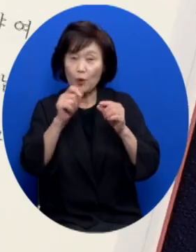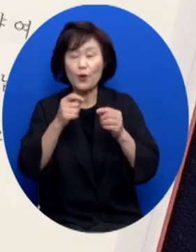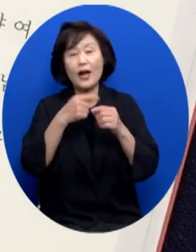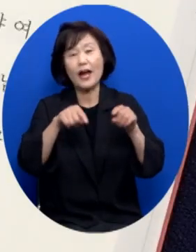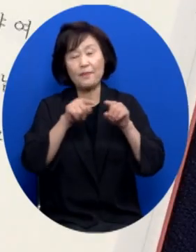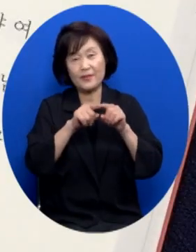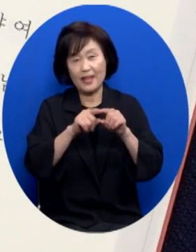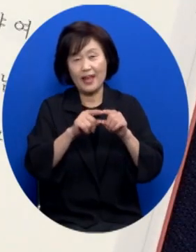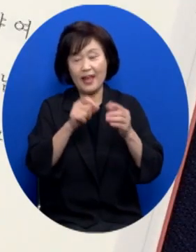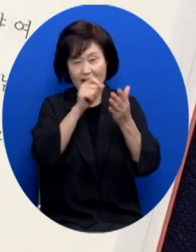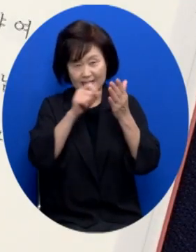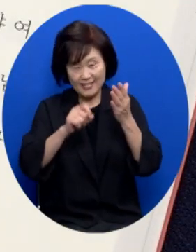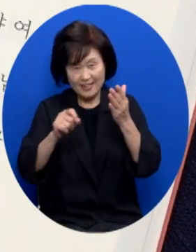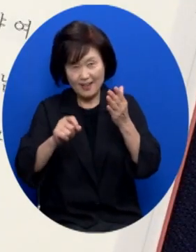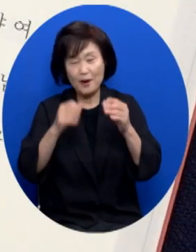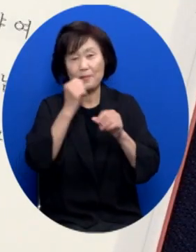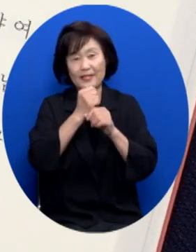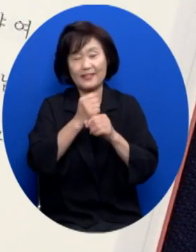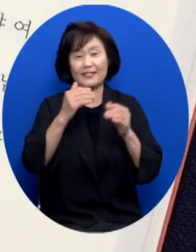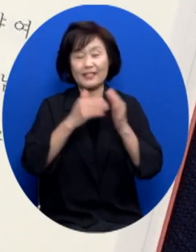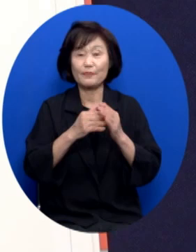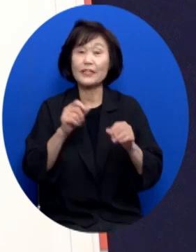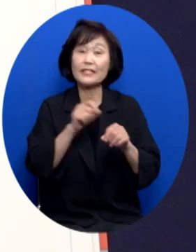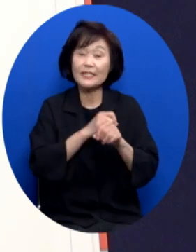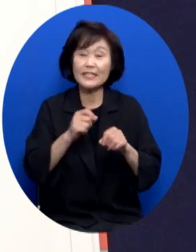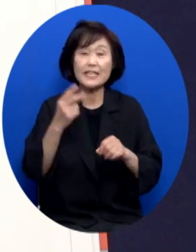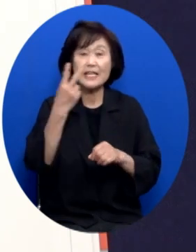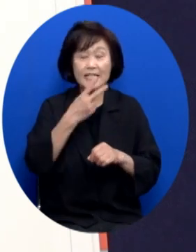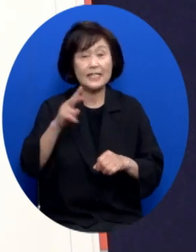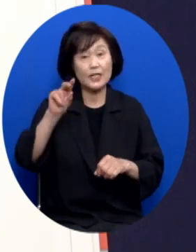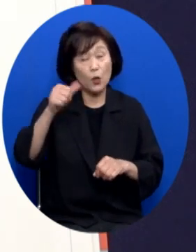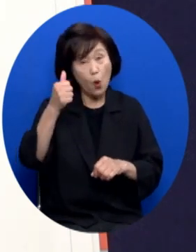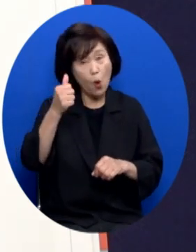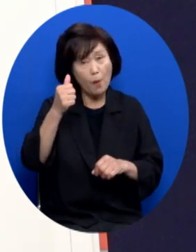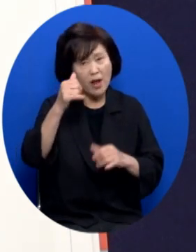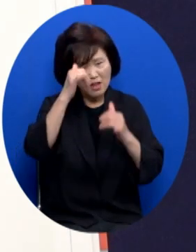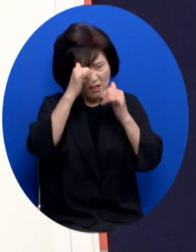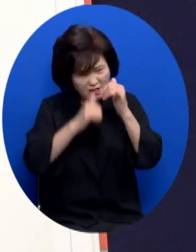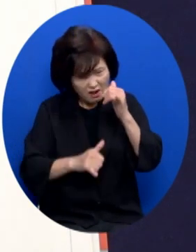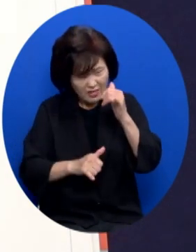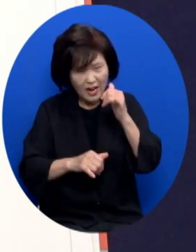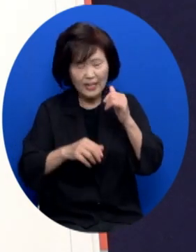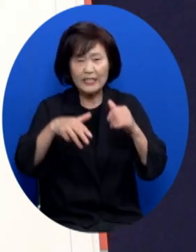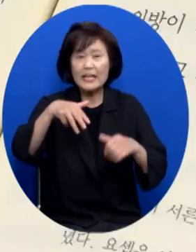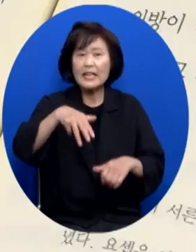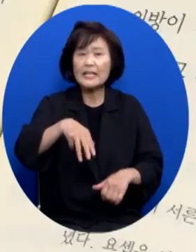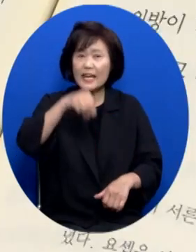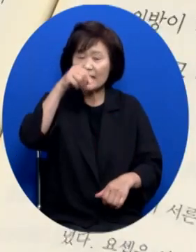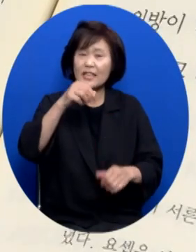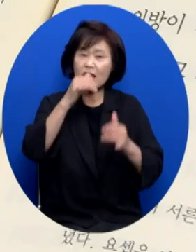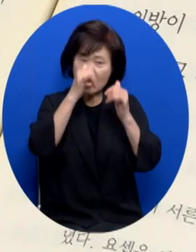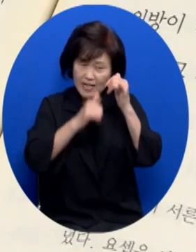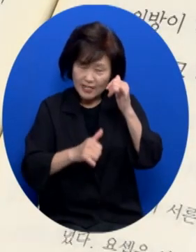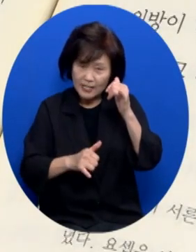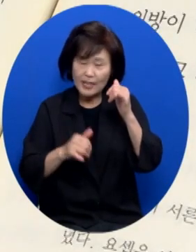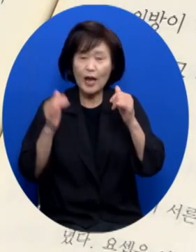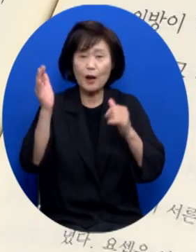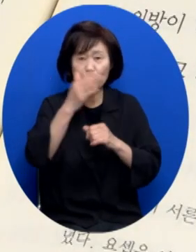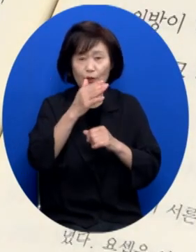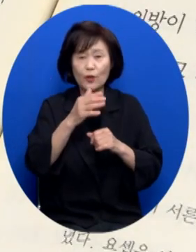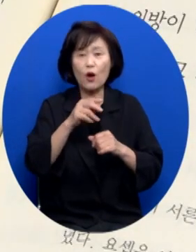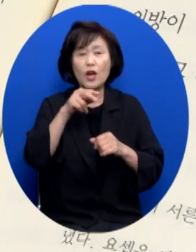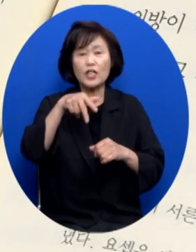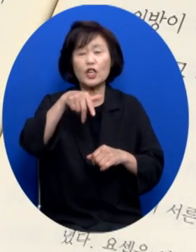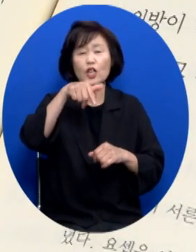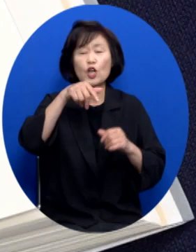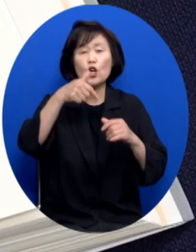실려 재탄생했습니다. 특히 2500년이 넘는 창세기의 역사부터 구약 촬요가